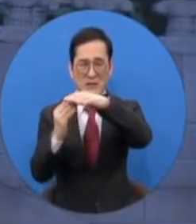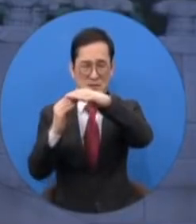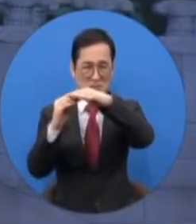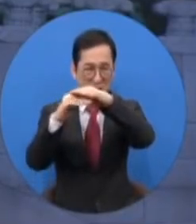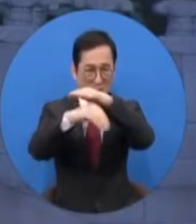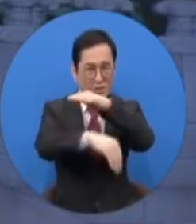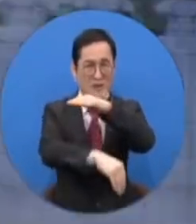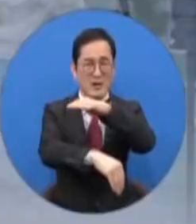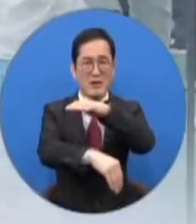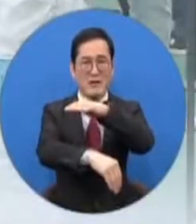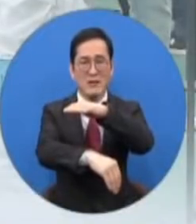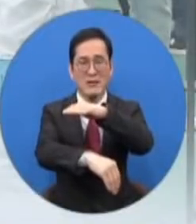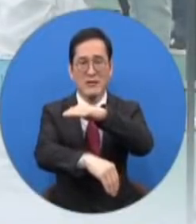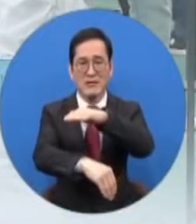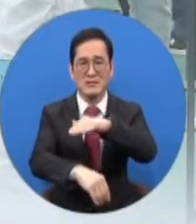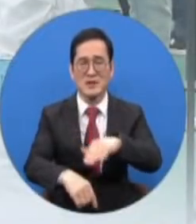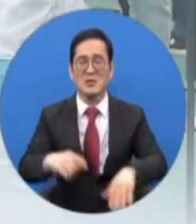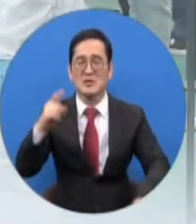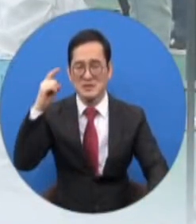살펴보시죠.